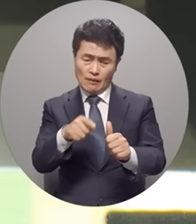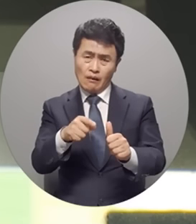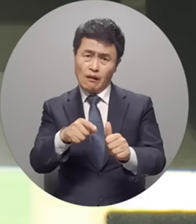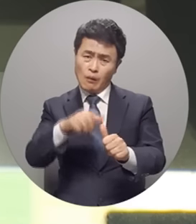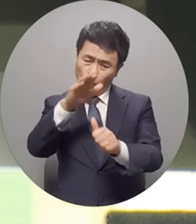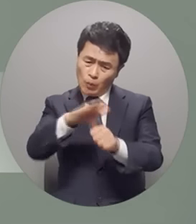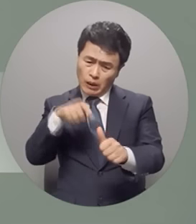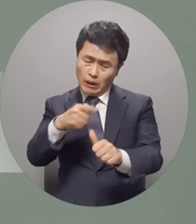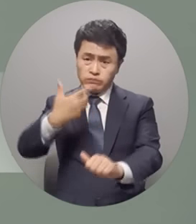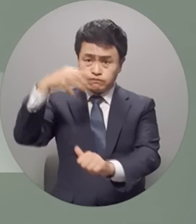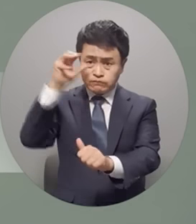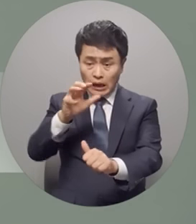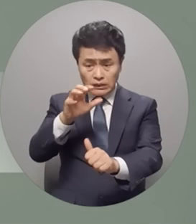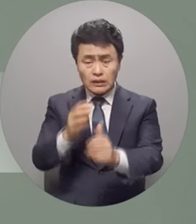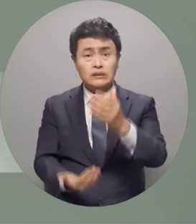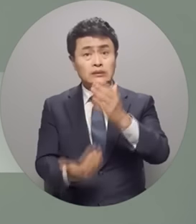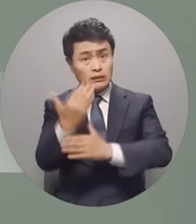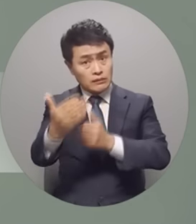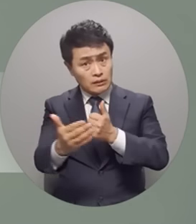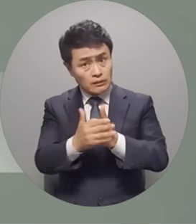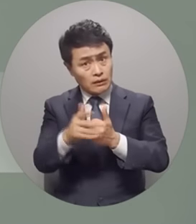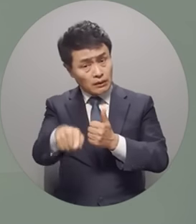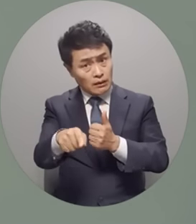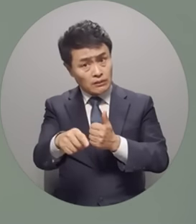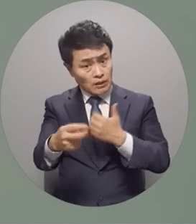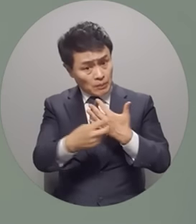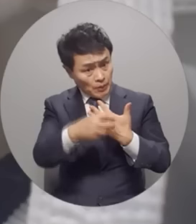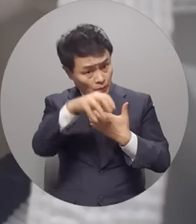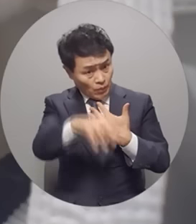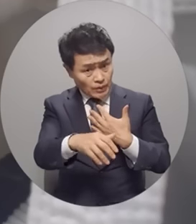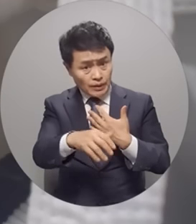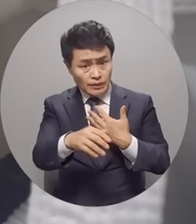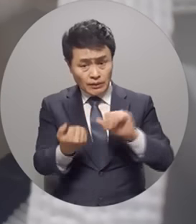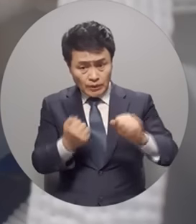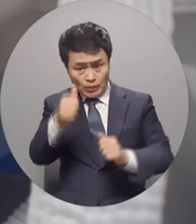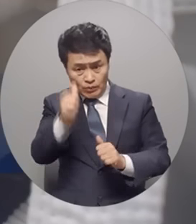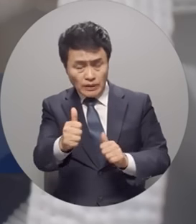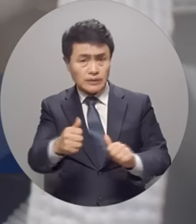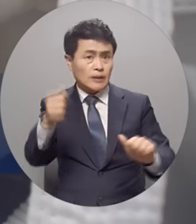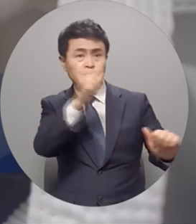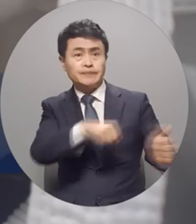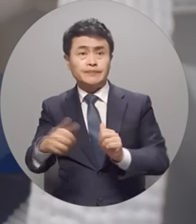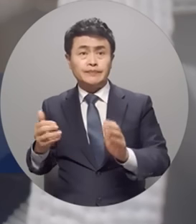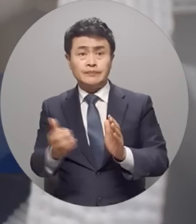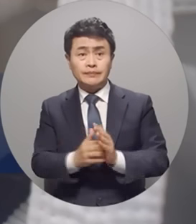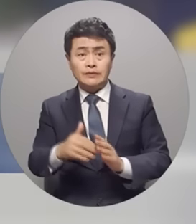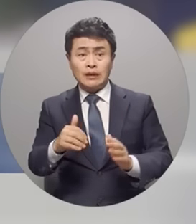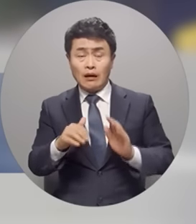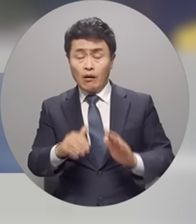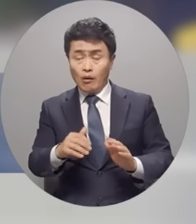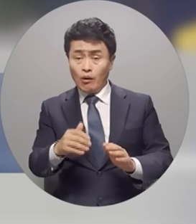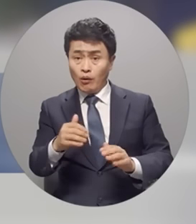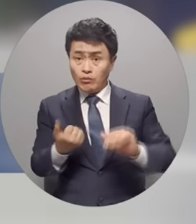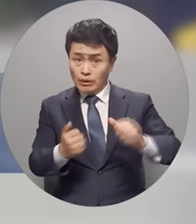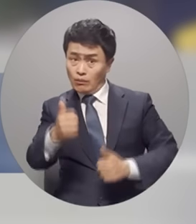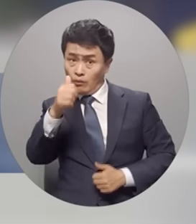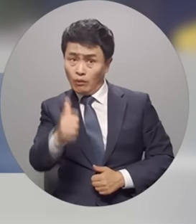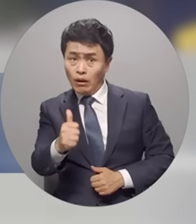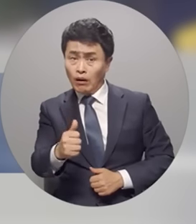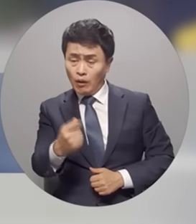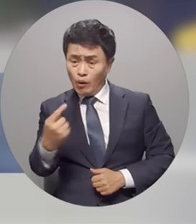벌어진 일로 보고 병원에서 관장을 긴급 체포했습니다 그 계속 왔다 갔다 두 번 정도는 했던 거 같아요